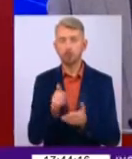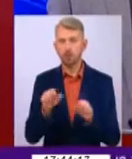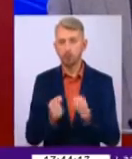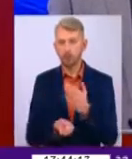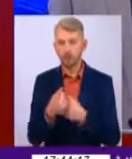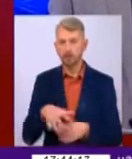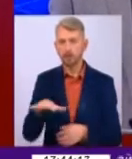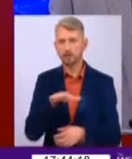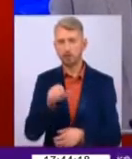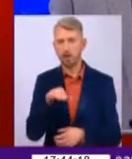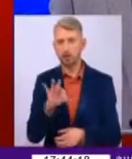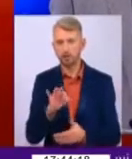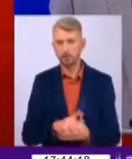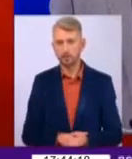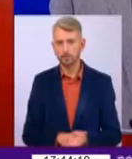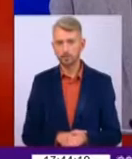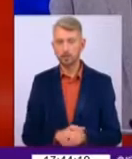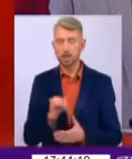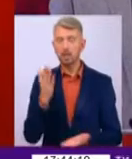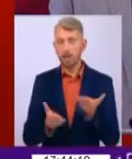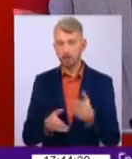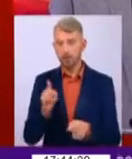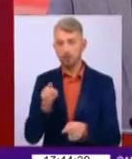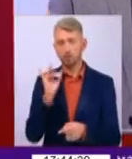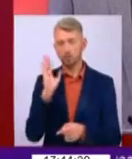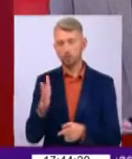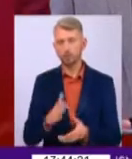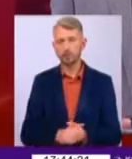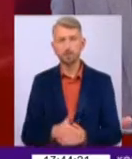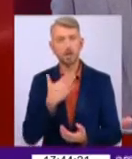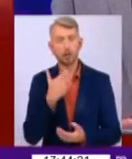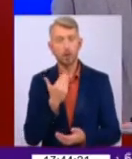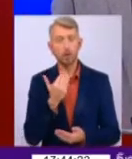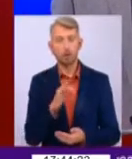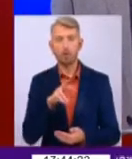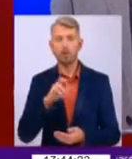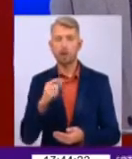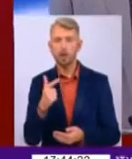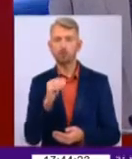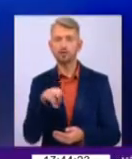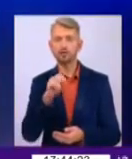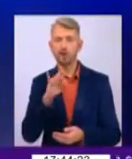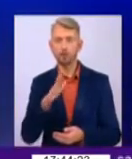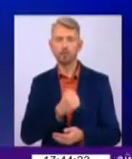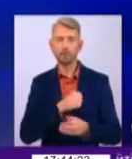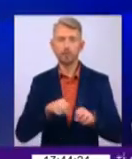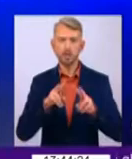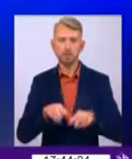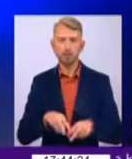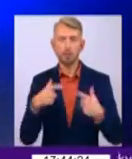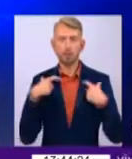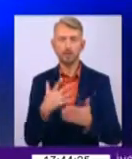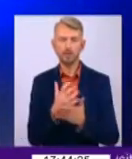оказаться в зоне антитеррористической операции. И, наверное, там и окажутся. Дякую вам. Олег Жданов, військовий експерт, полковник запасу і